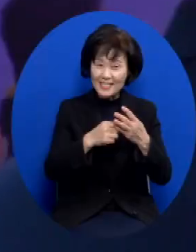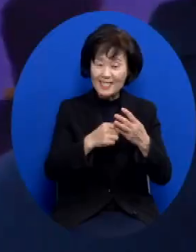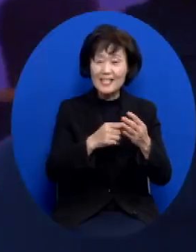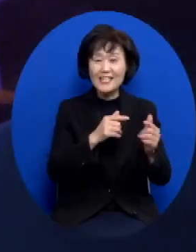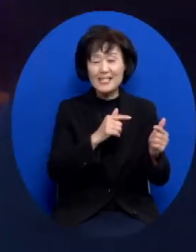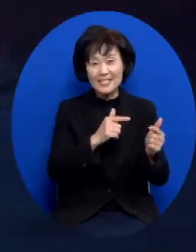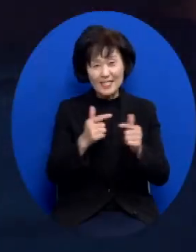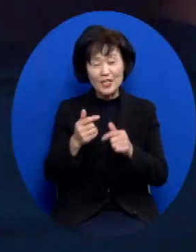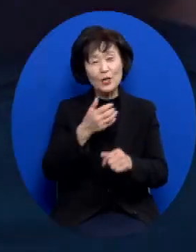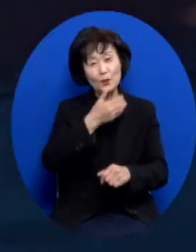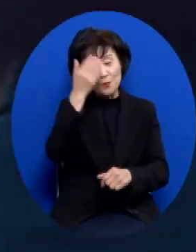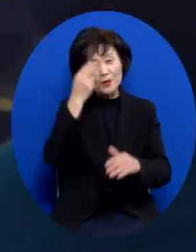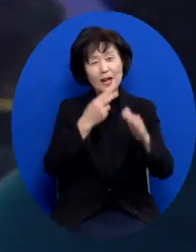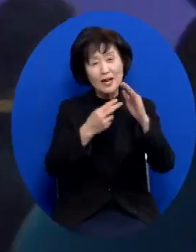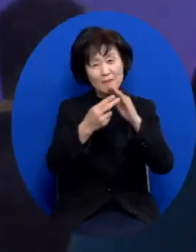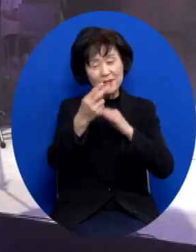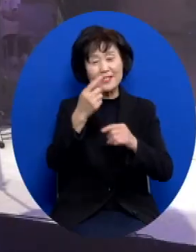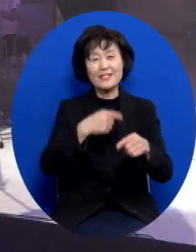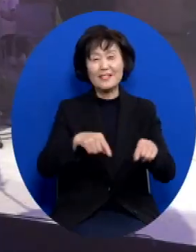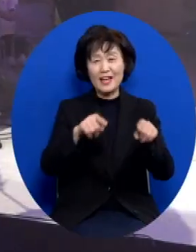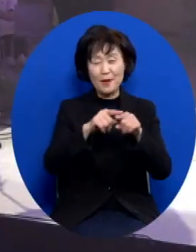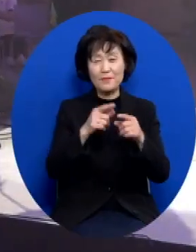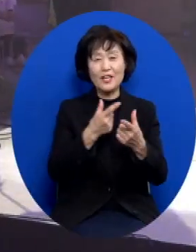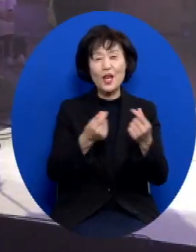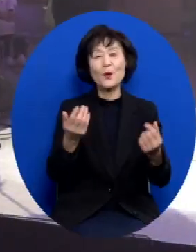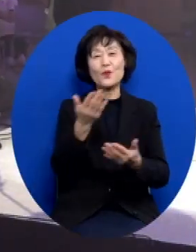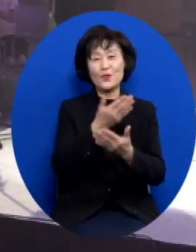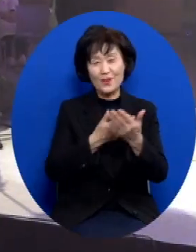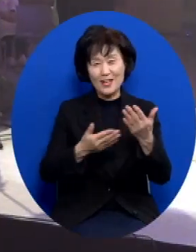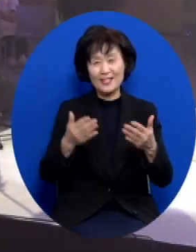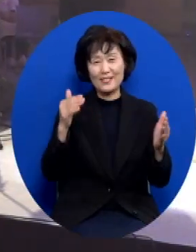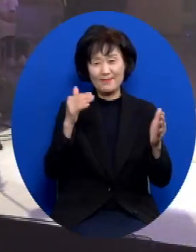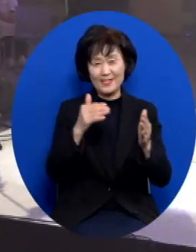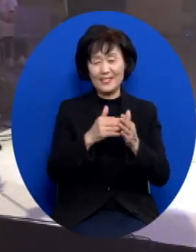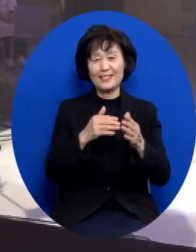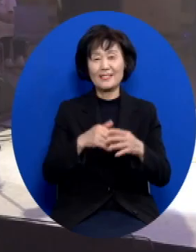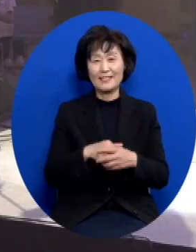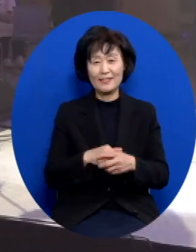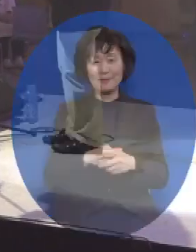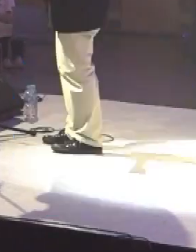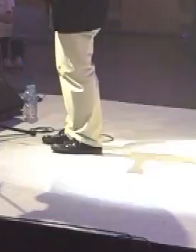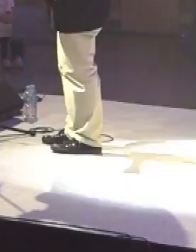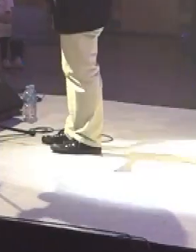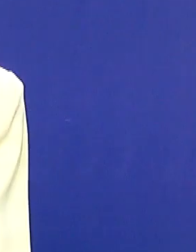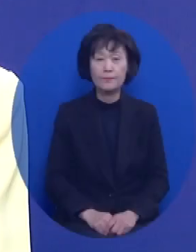아티스트들이 꿈과 비전을 나눴습니다. CTS 뉴스 김유경입니다.